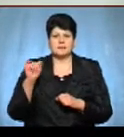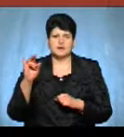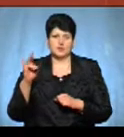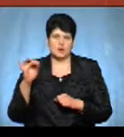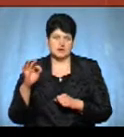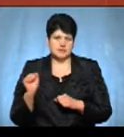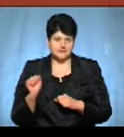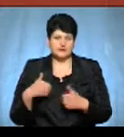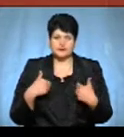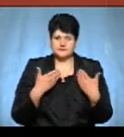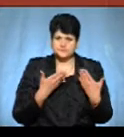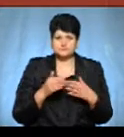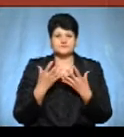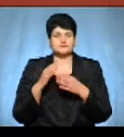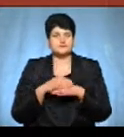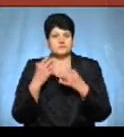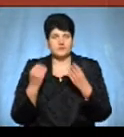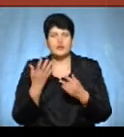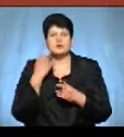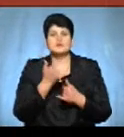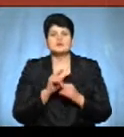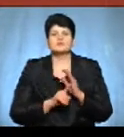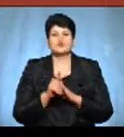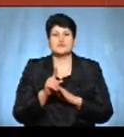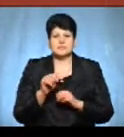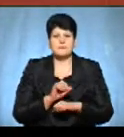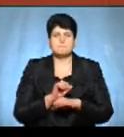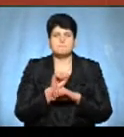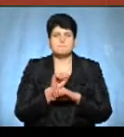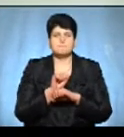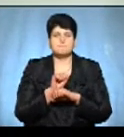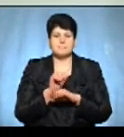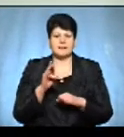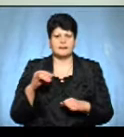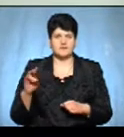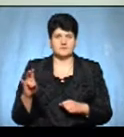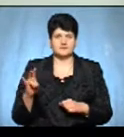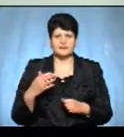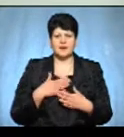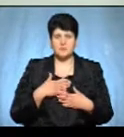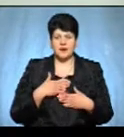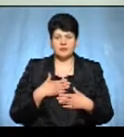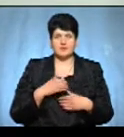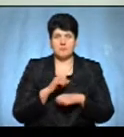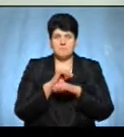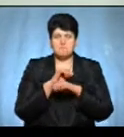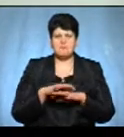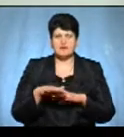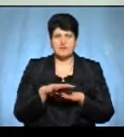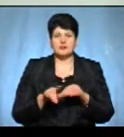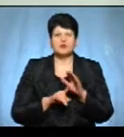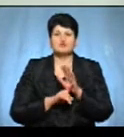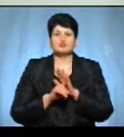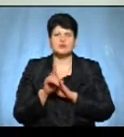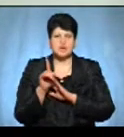дня. Розкажіть, будь ласка, коли для вас розпочався Майдан? Ну, для мене Майдан особисто